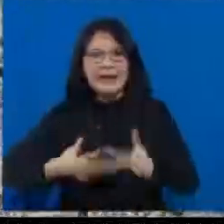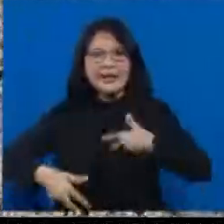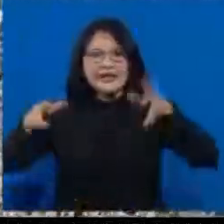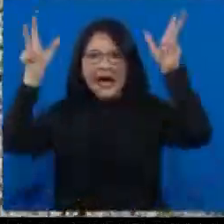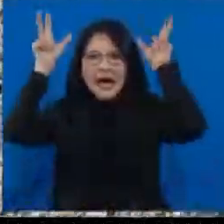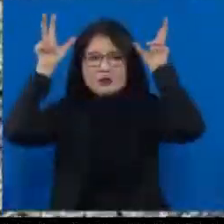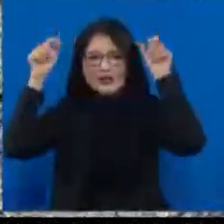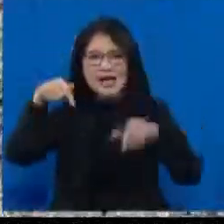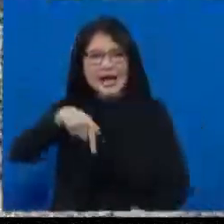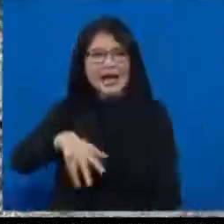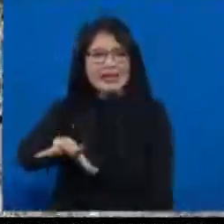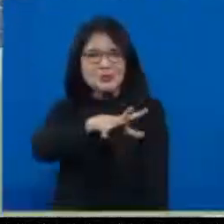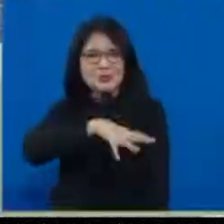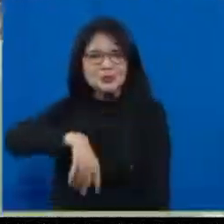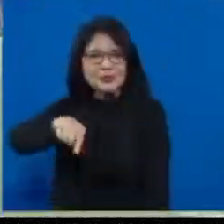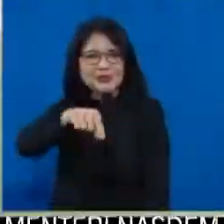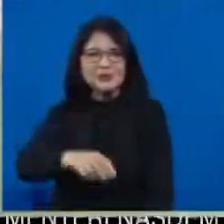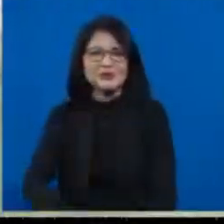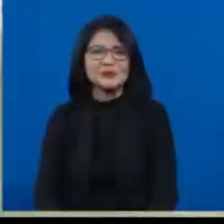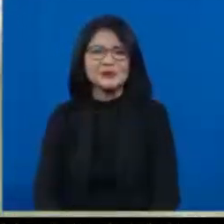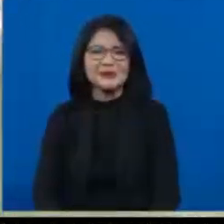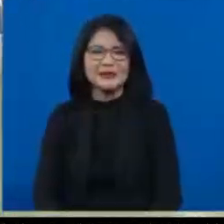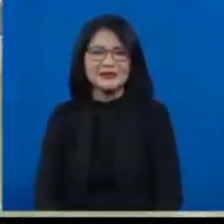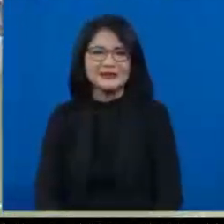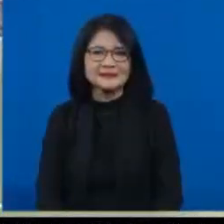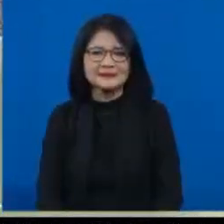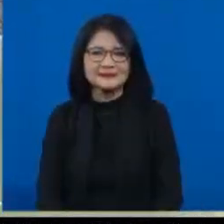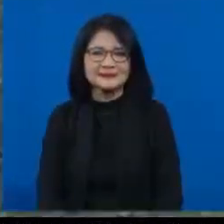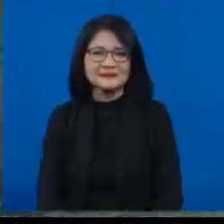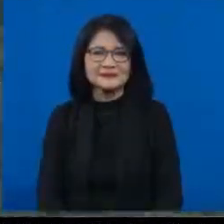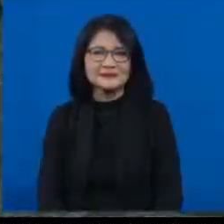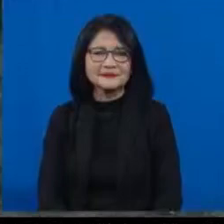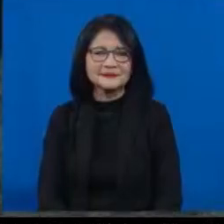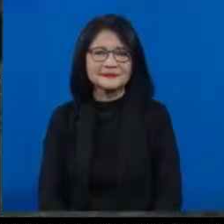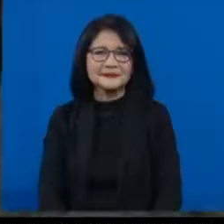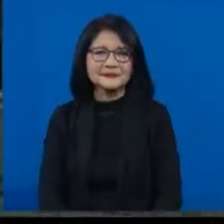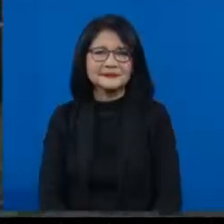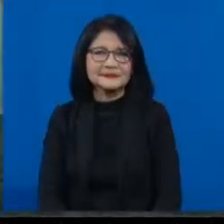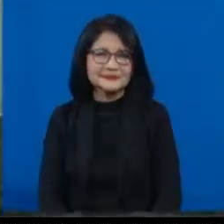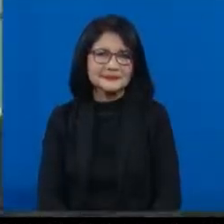kijang di sekitar savana bekol. Tim Liputan CNN Indonesia.